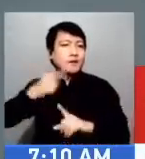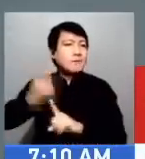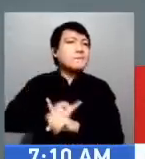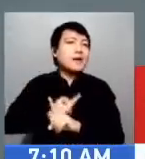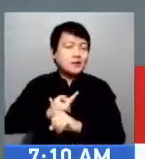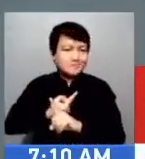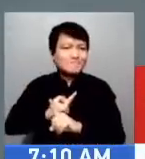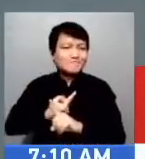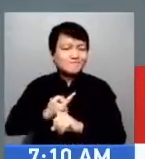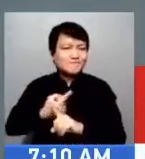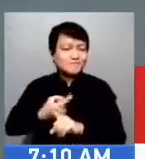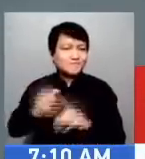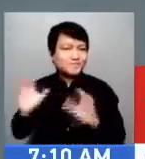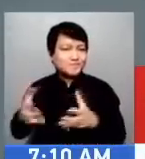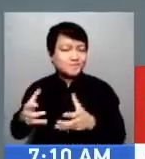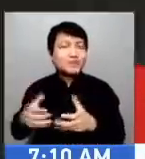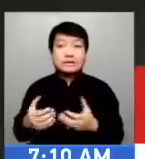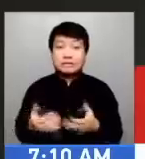bahagi nitong kalsada.